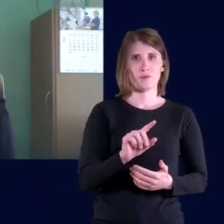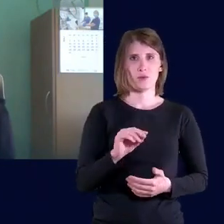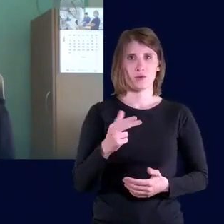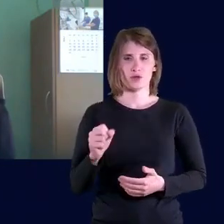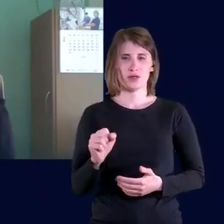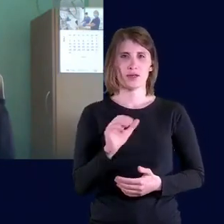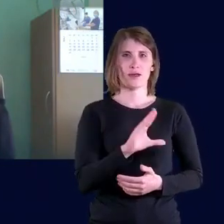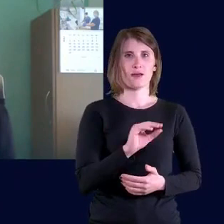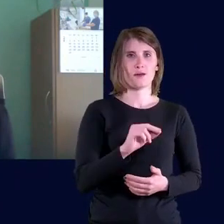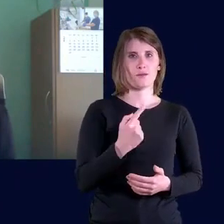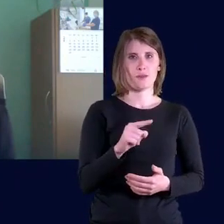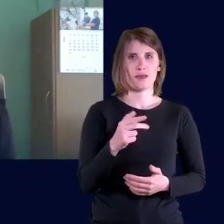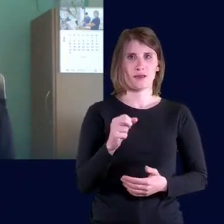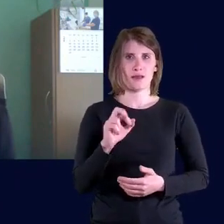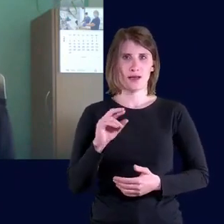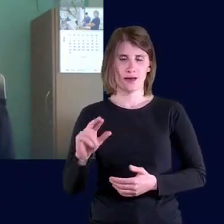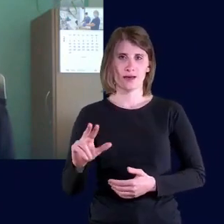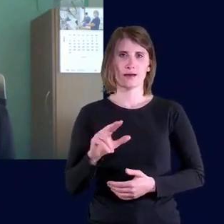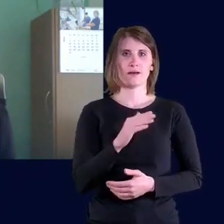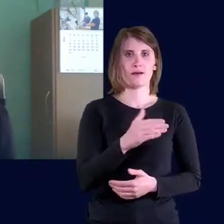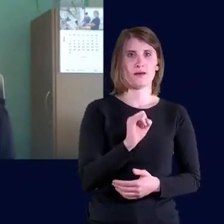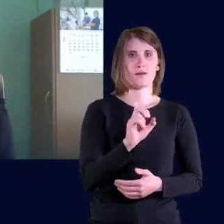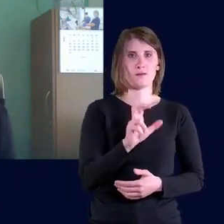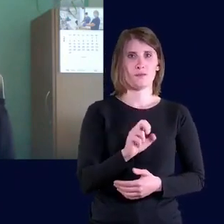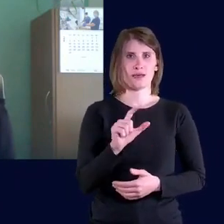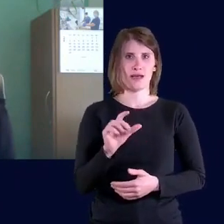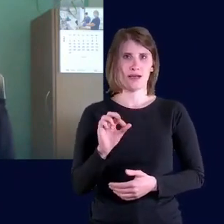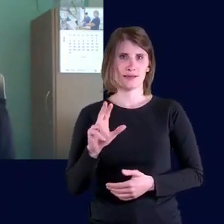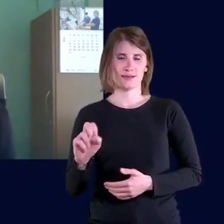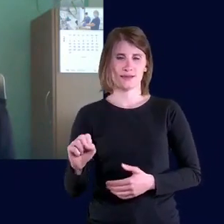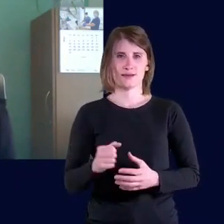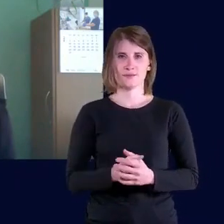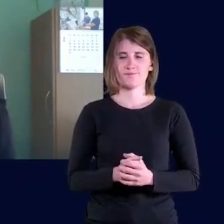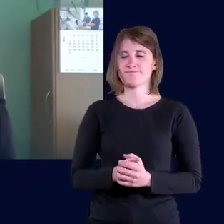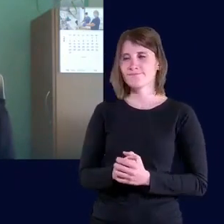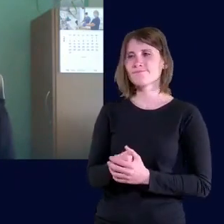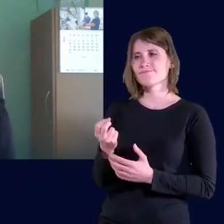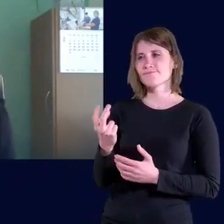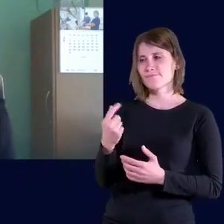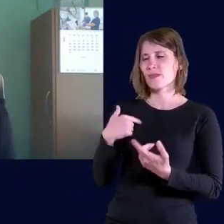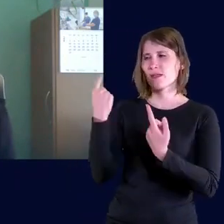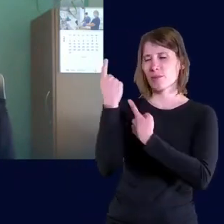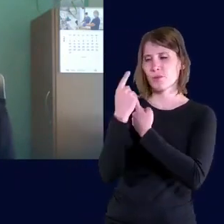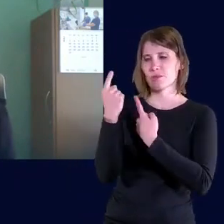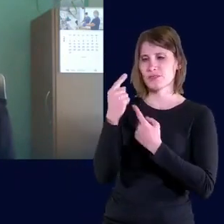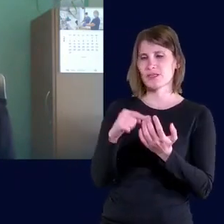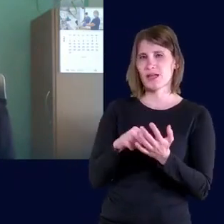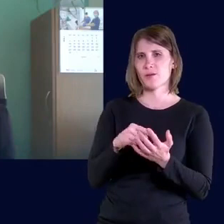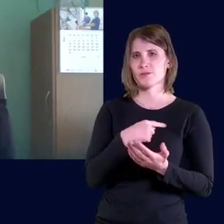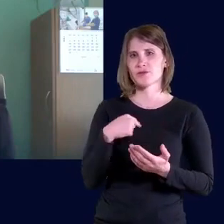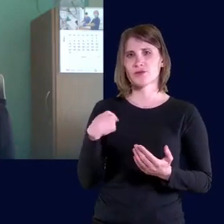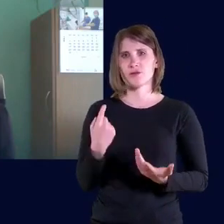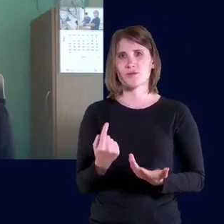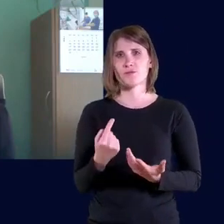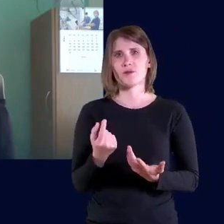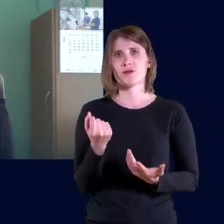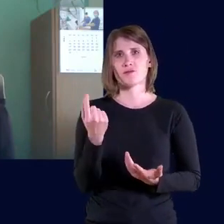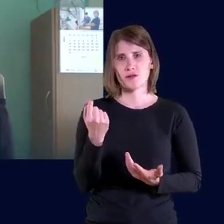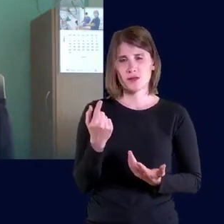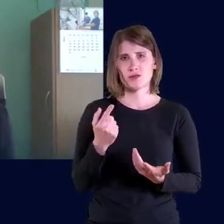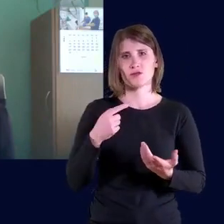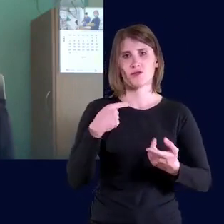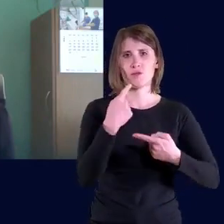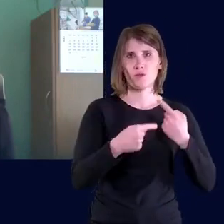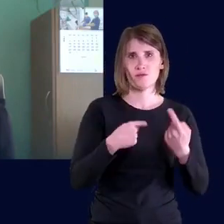Bednarek michalsk O myślałam że może rzeczywiście chwileczkę poświęcimy Bożenie która zmarła